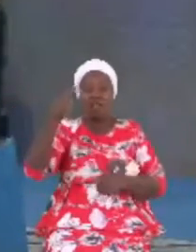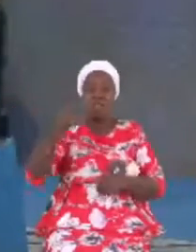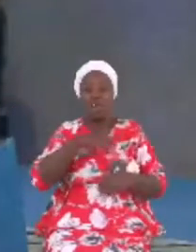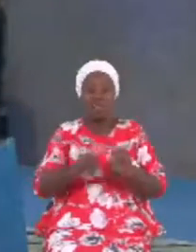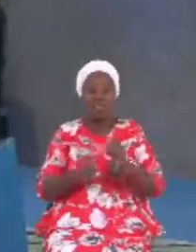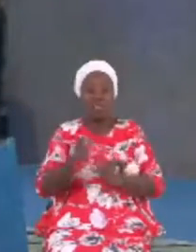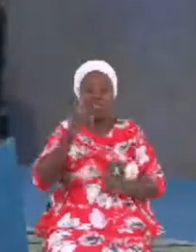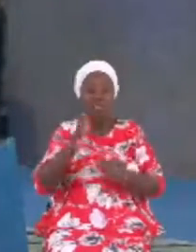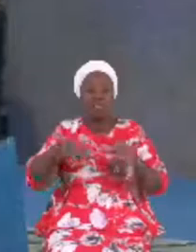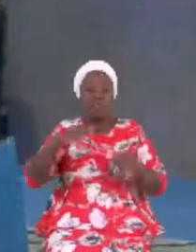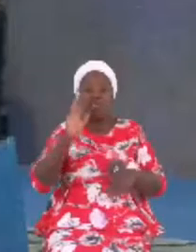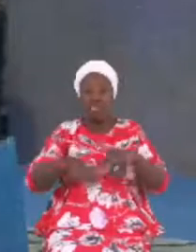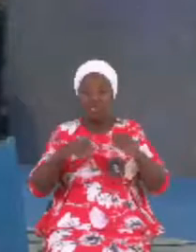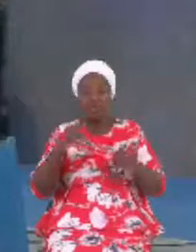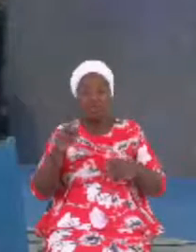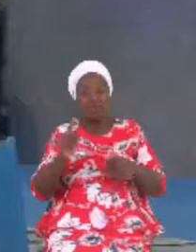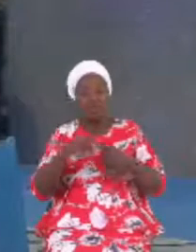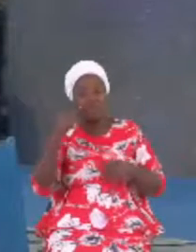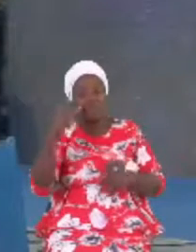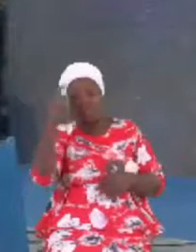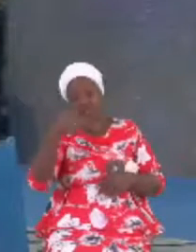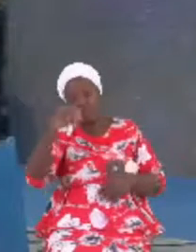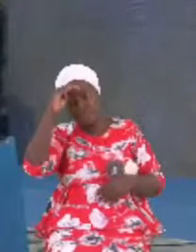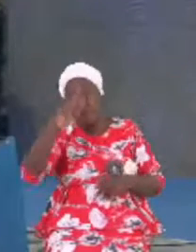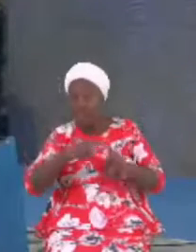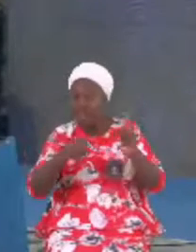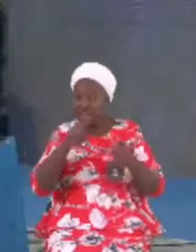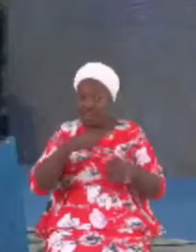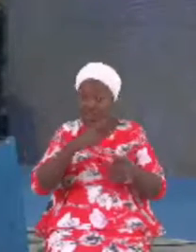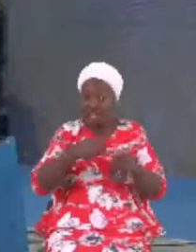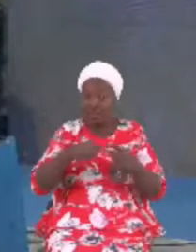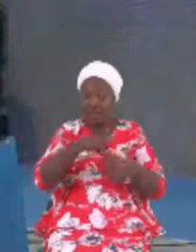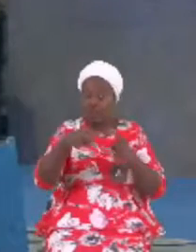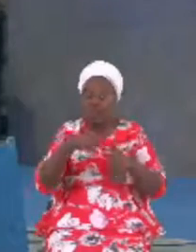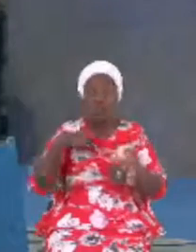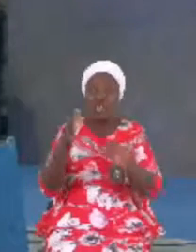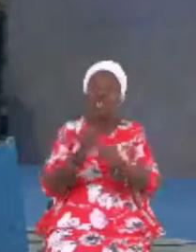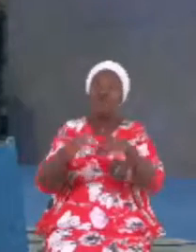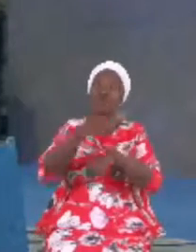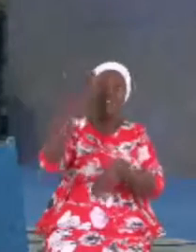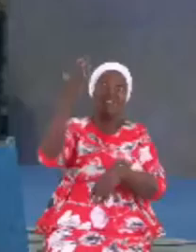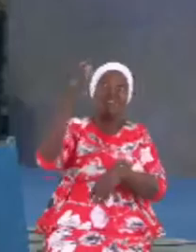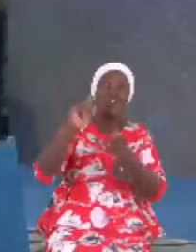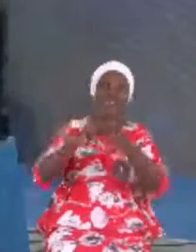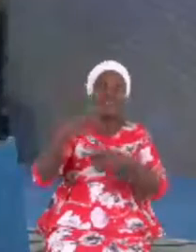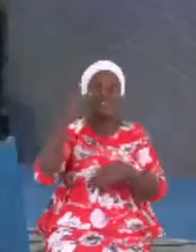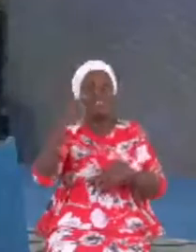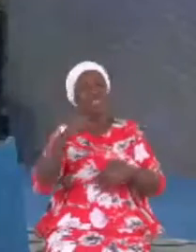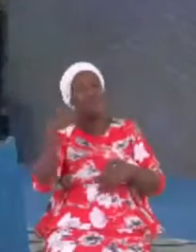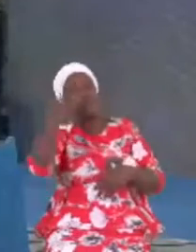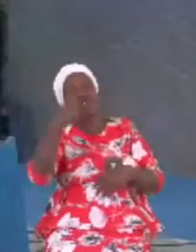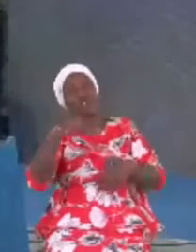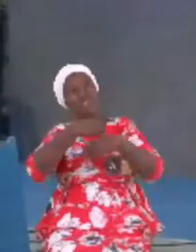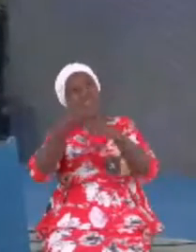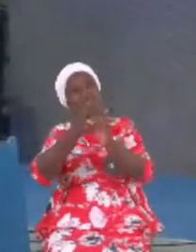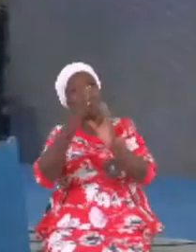J'ai vu la face d'un homme. Mais ensuite, quand nous serons de l'autre côté, et nous verrons, nous voyons la